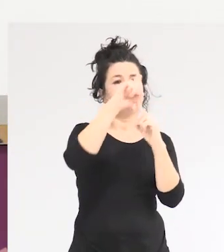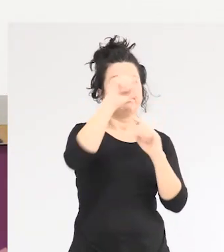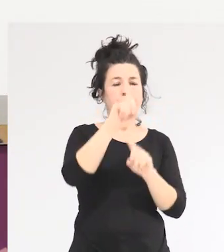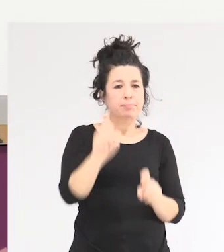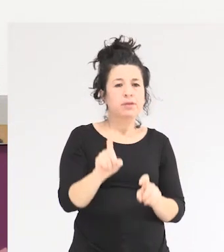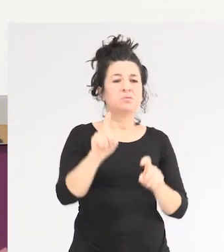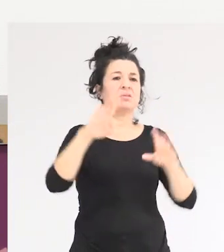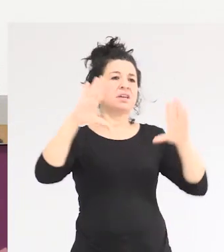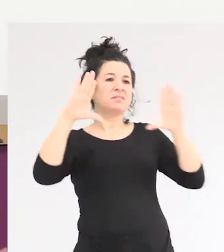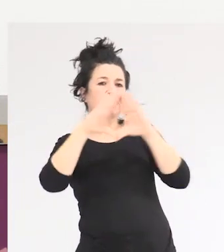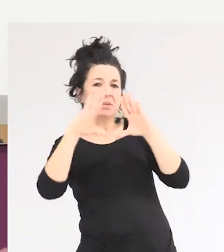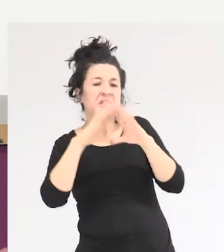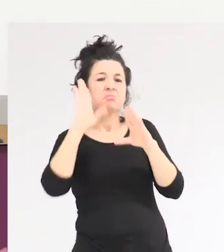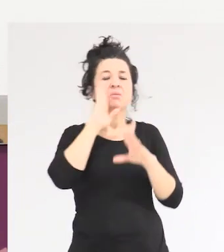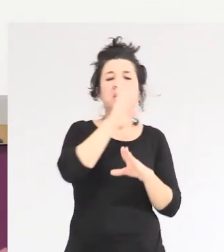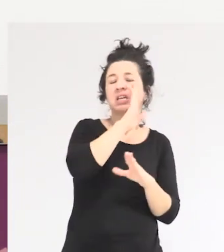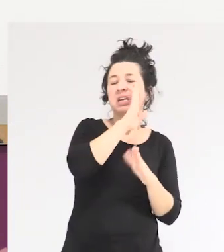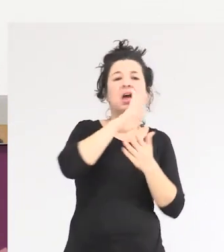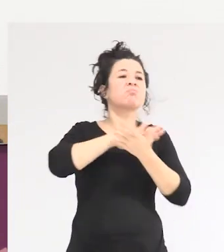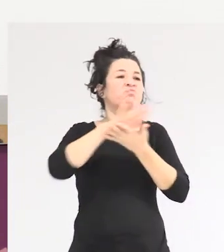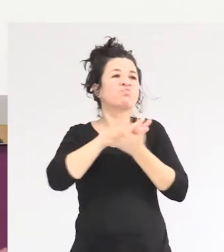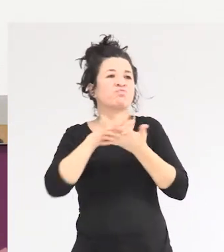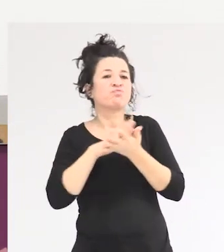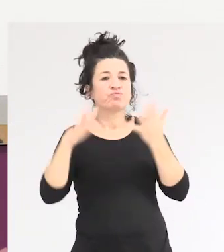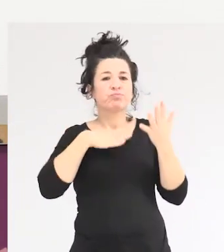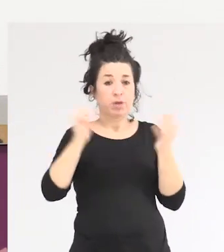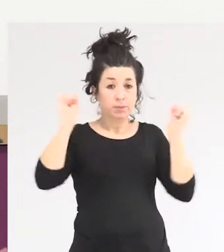eta amatasunaz hitz egiteko aukera izango dugula.